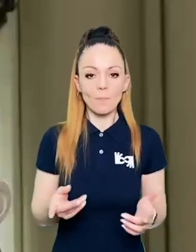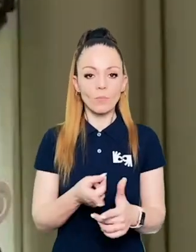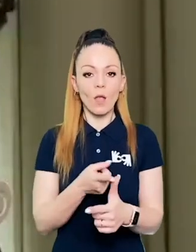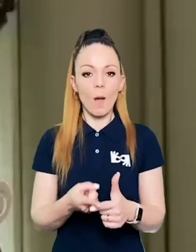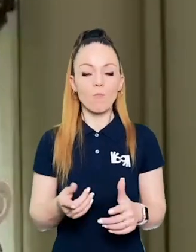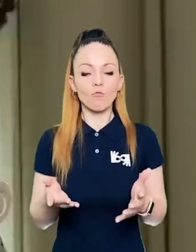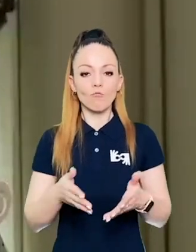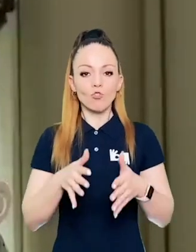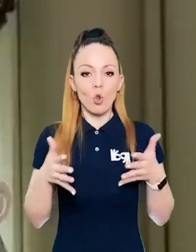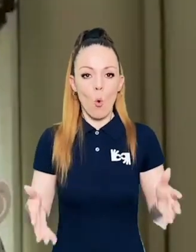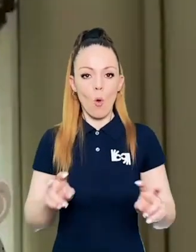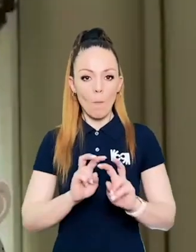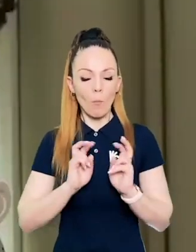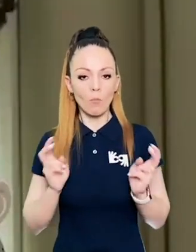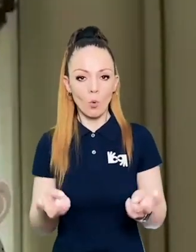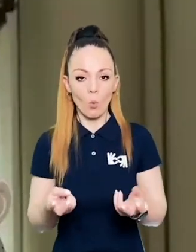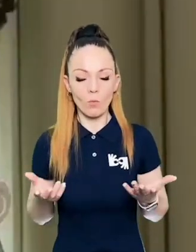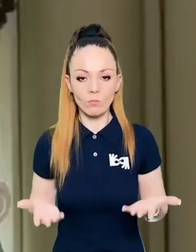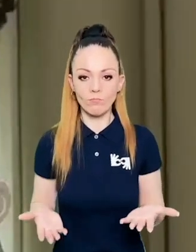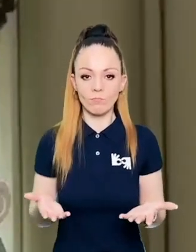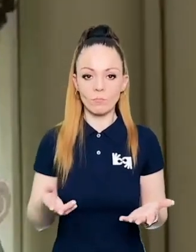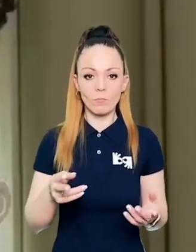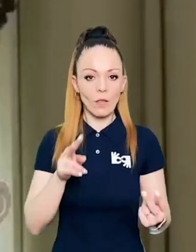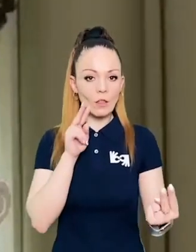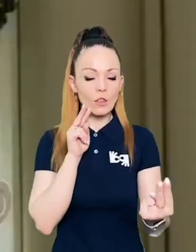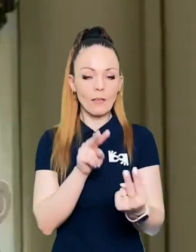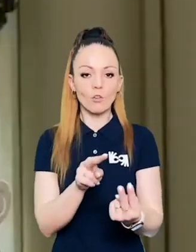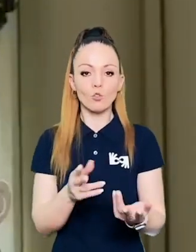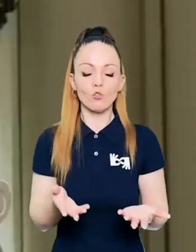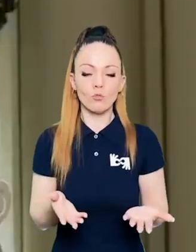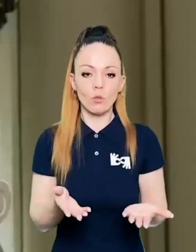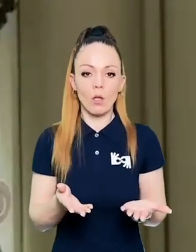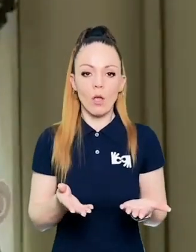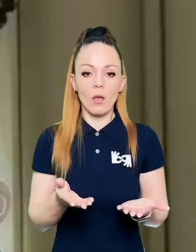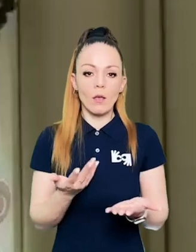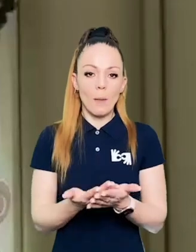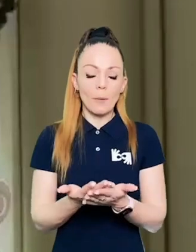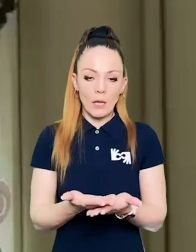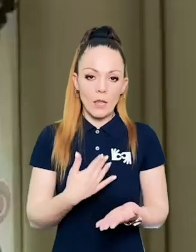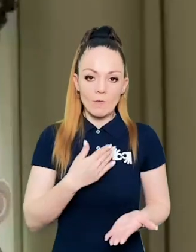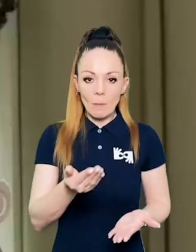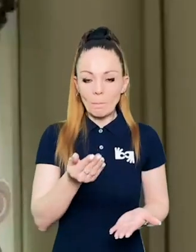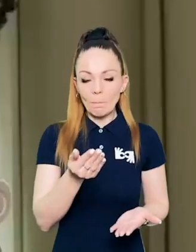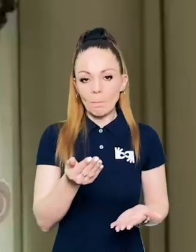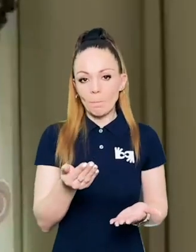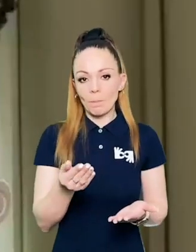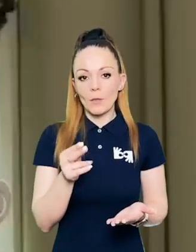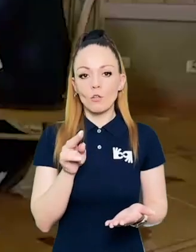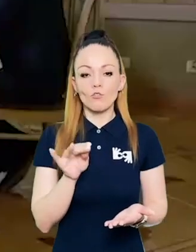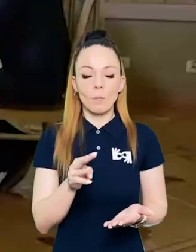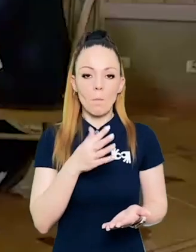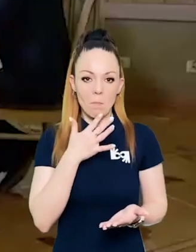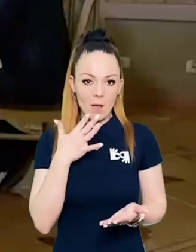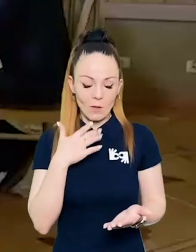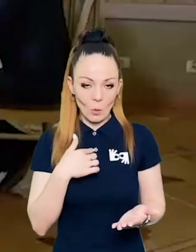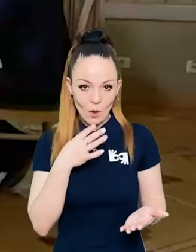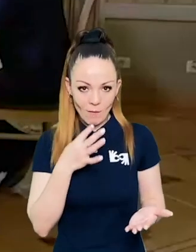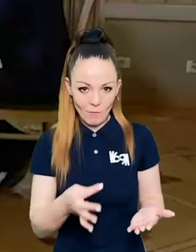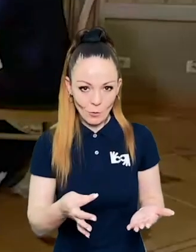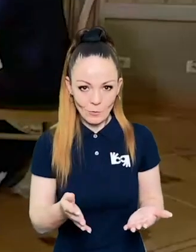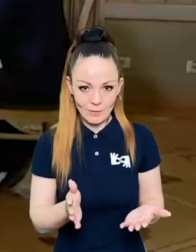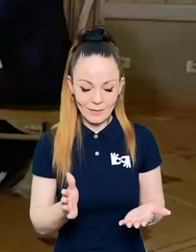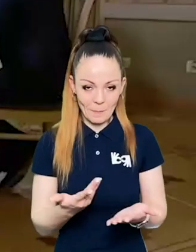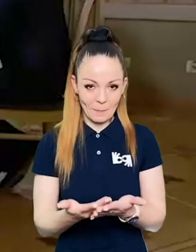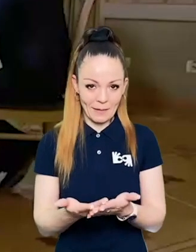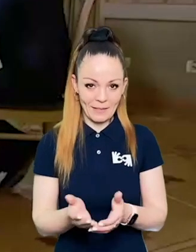двостороння розмова, або в широкому колі. Дивлячись, наприклад, я вам наведу такий приклад, чи я багато говорю,